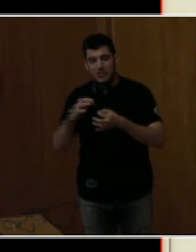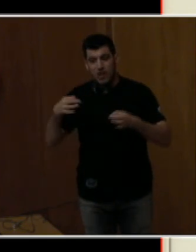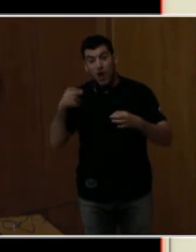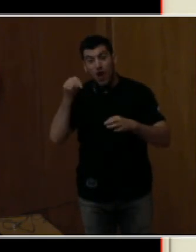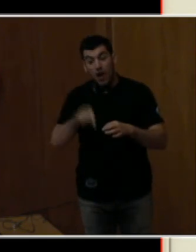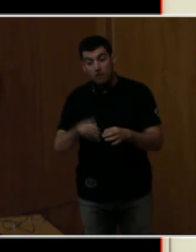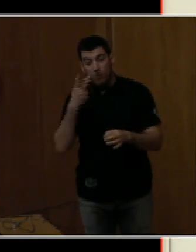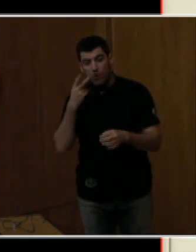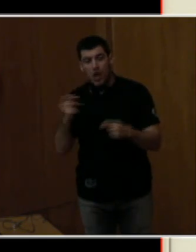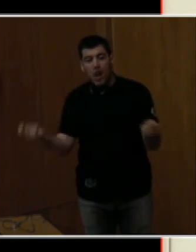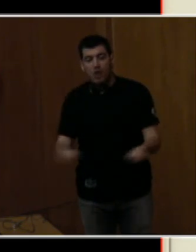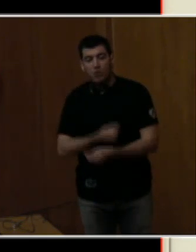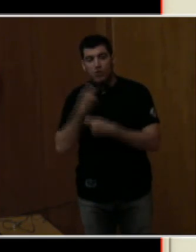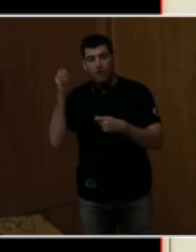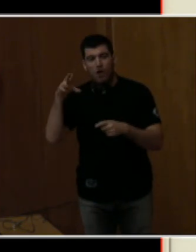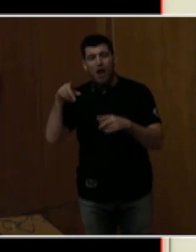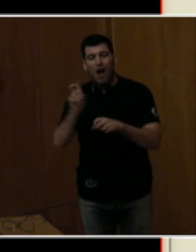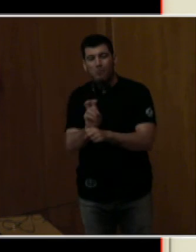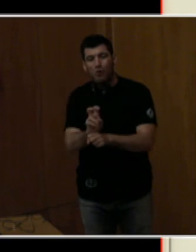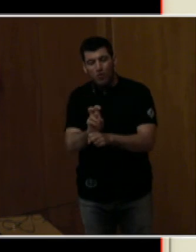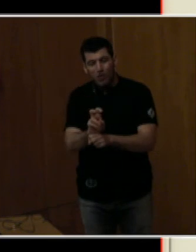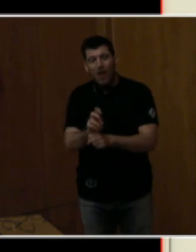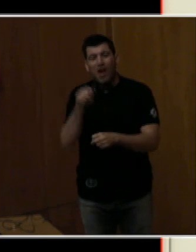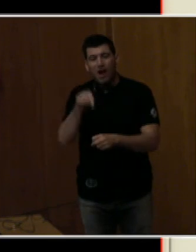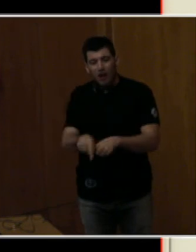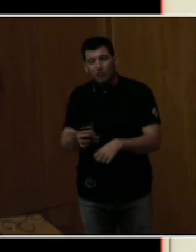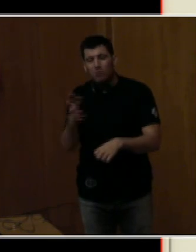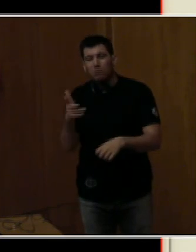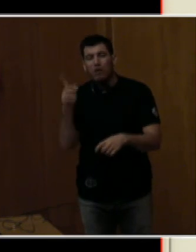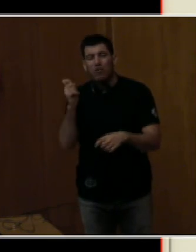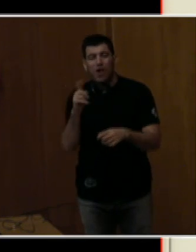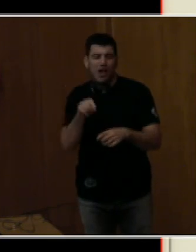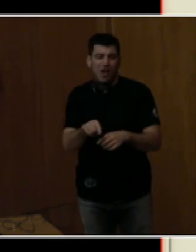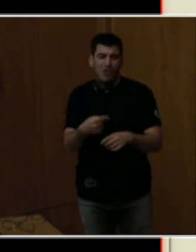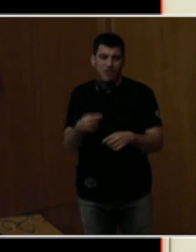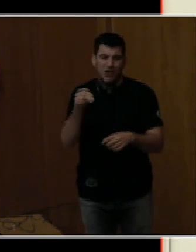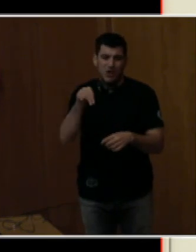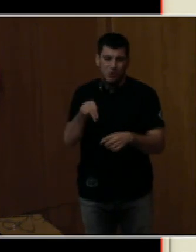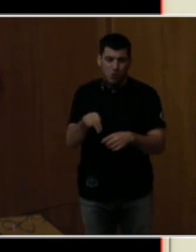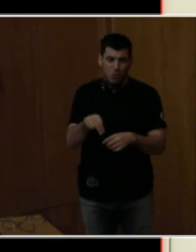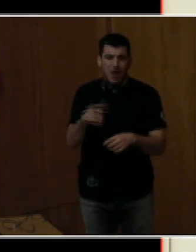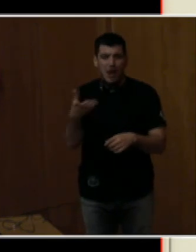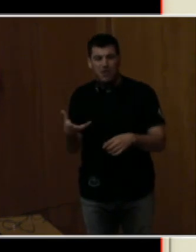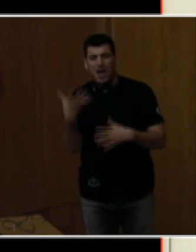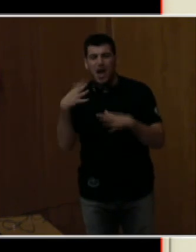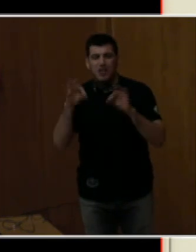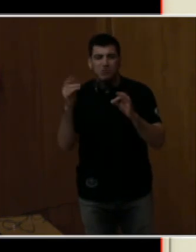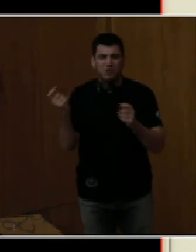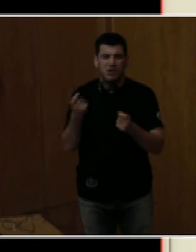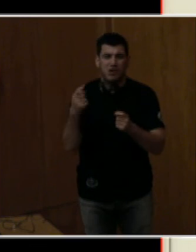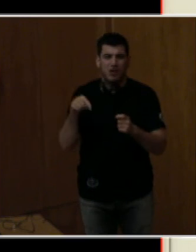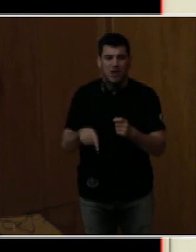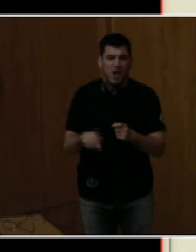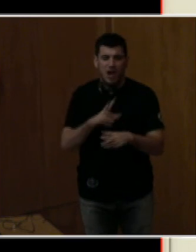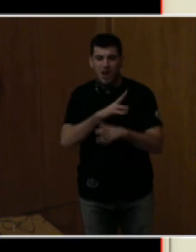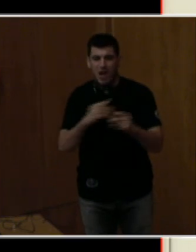οπτικής αποθήκευσης, όπου εδώ οι διαστάσεις είναι μόλις μερικές δεκάδες μικρόμετρα, άρα αρχίζουμε να φτάνουμε σιγά-σιγά τις διαστάσεις της ηλεκτρονικής